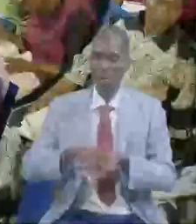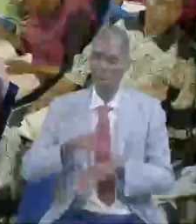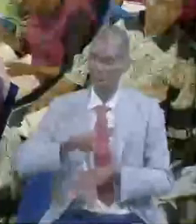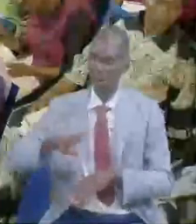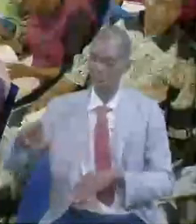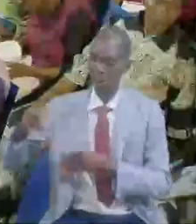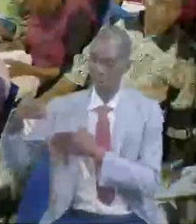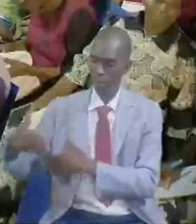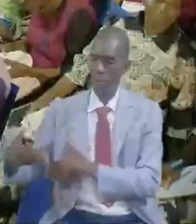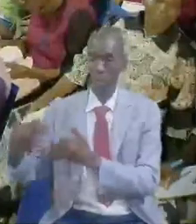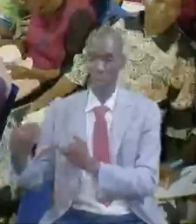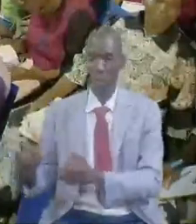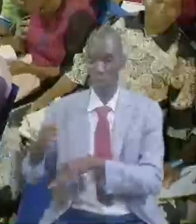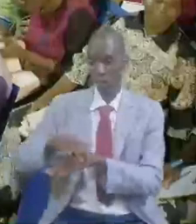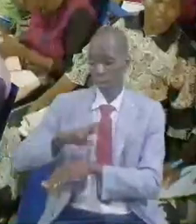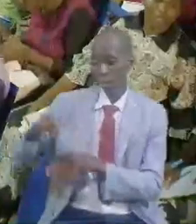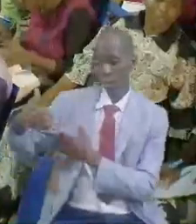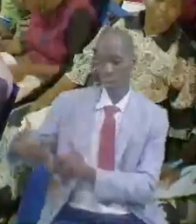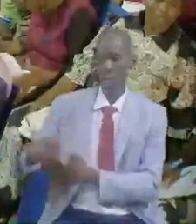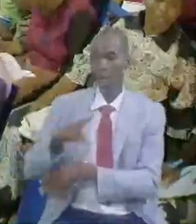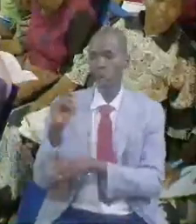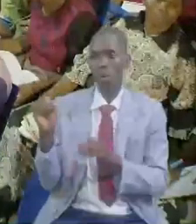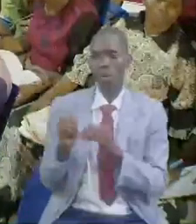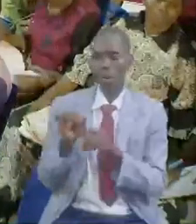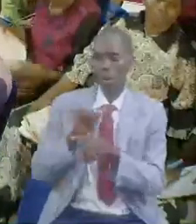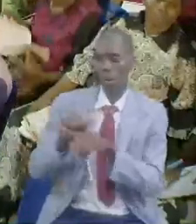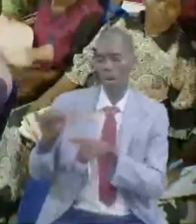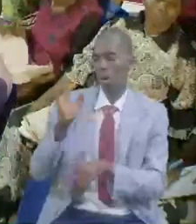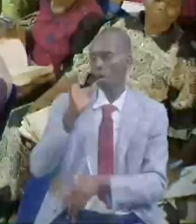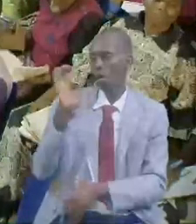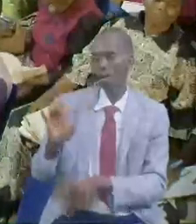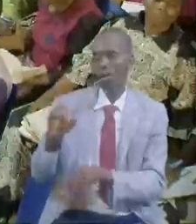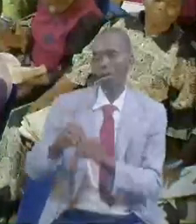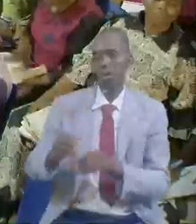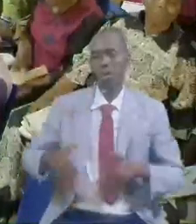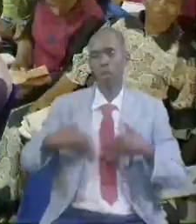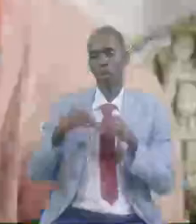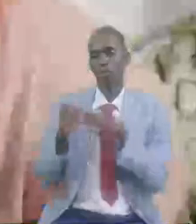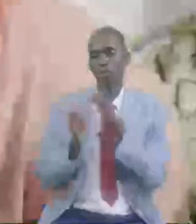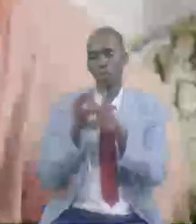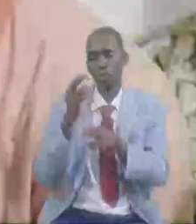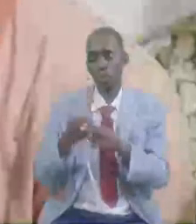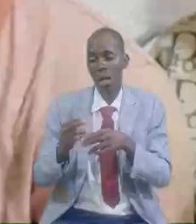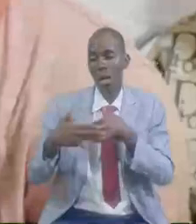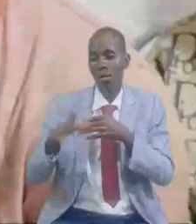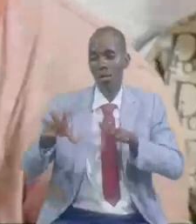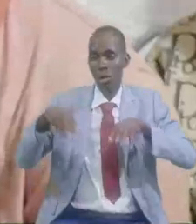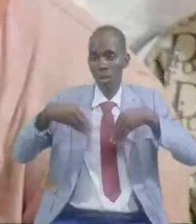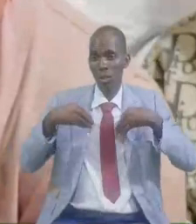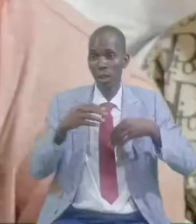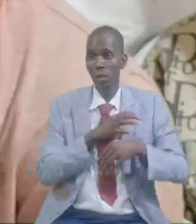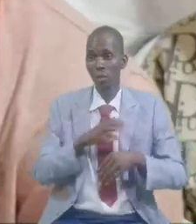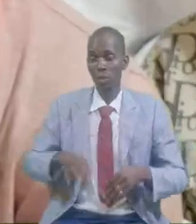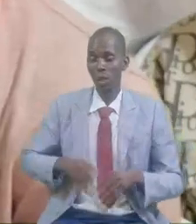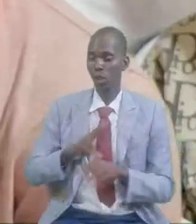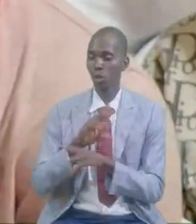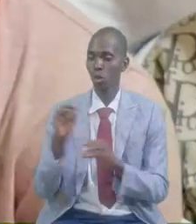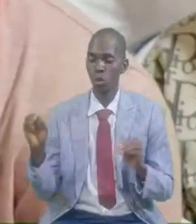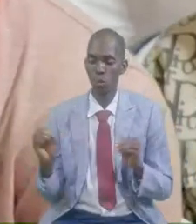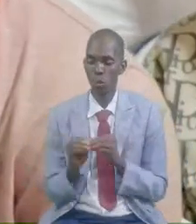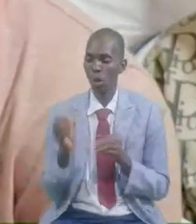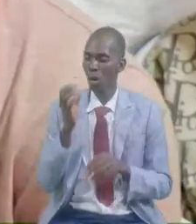l'autre côté, pas de malédiction dans ta vie. Après avoir rencontré Christ, pas de malédiction dans ta vie. Après être